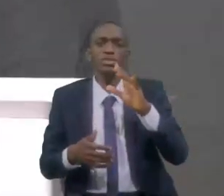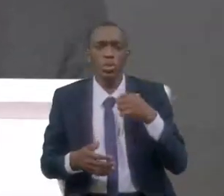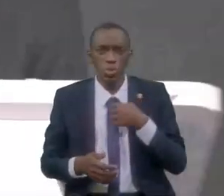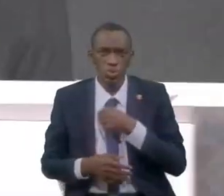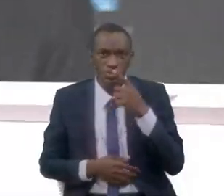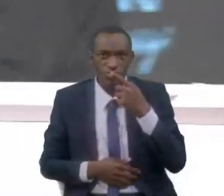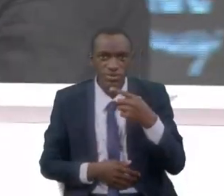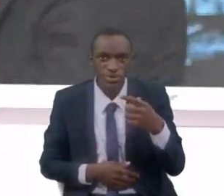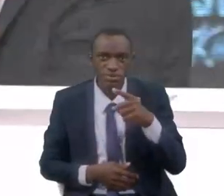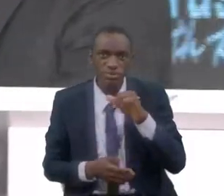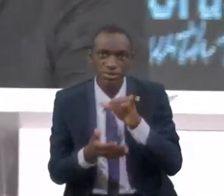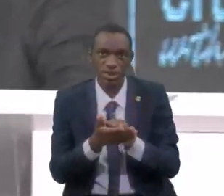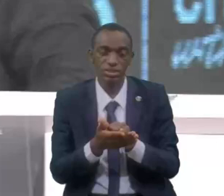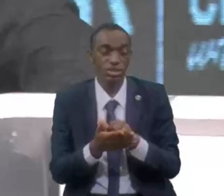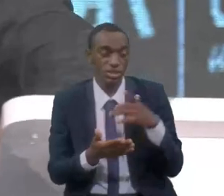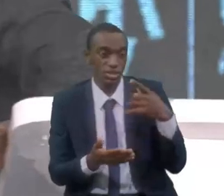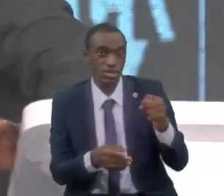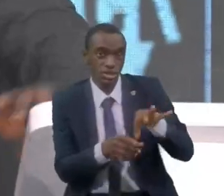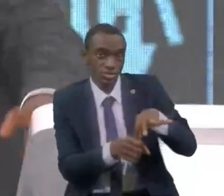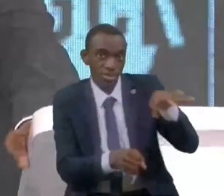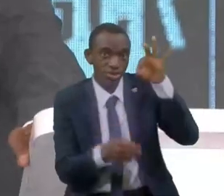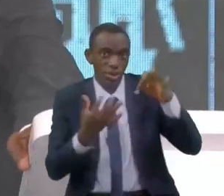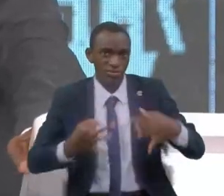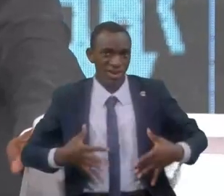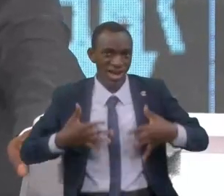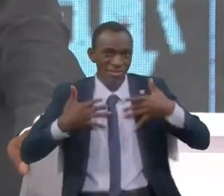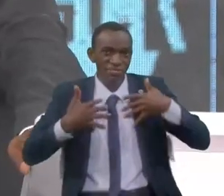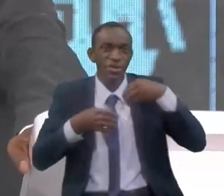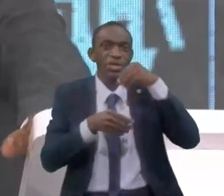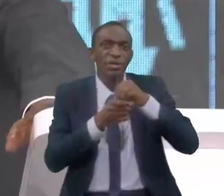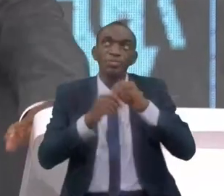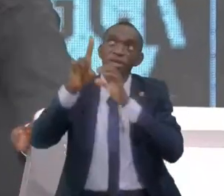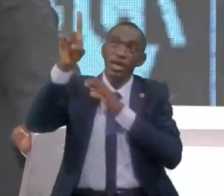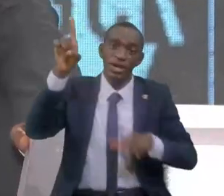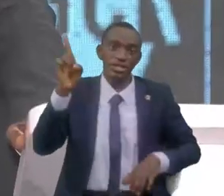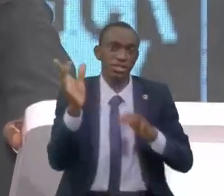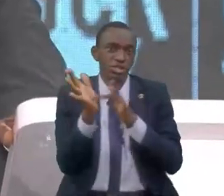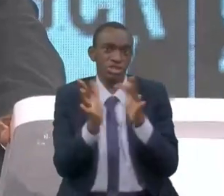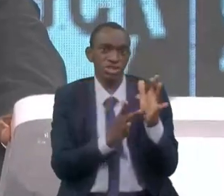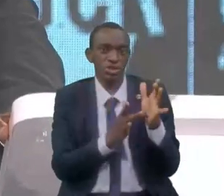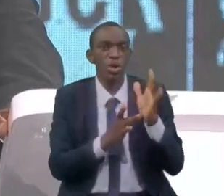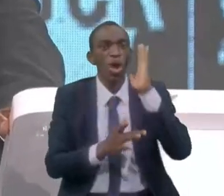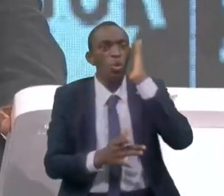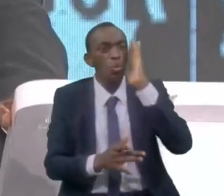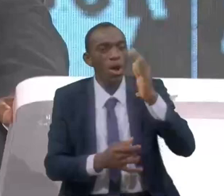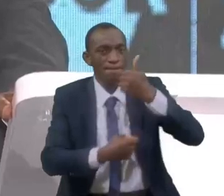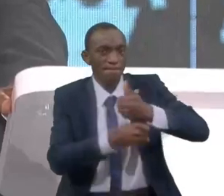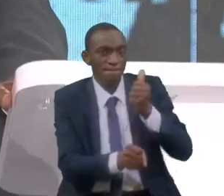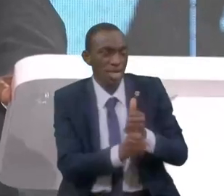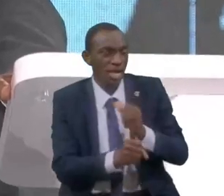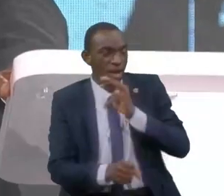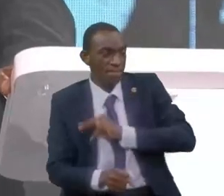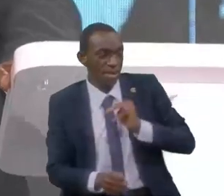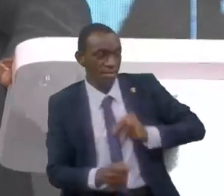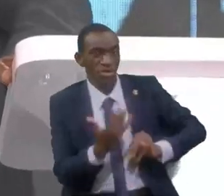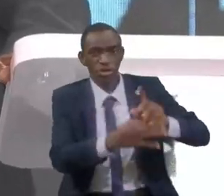disons que l'esprit de vie en Jésus-Christ va affranchir